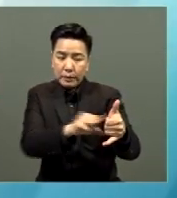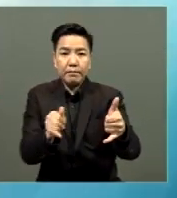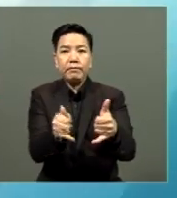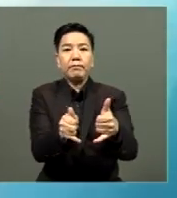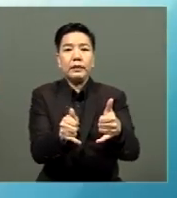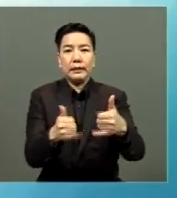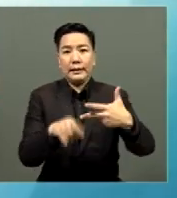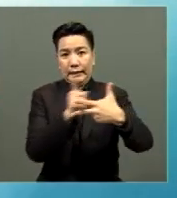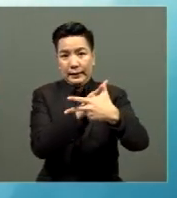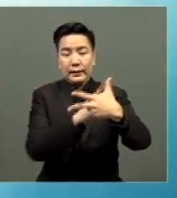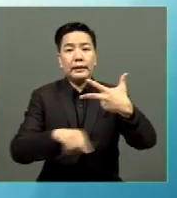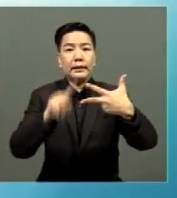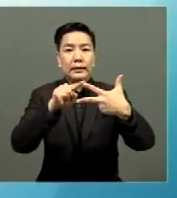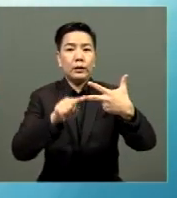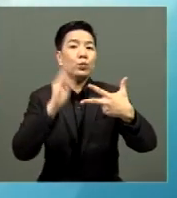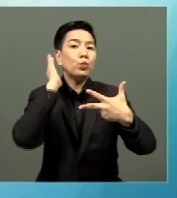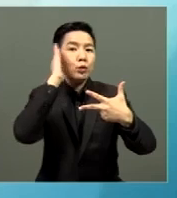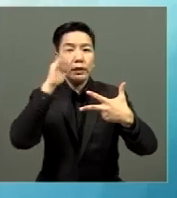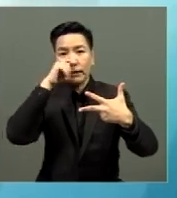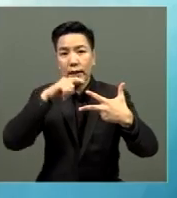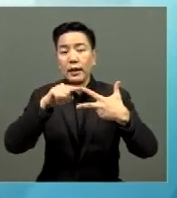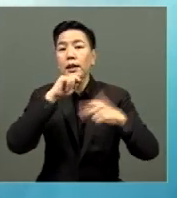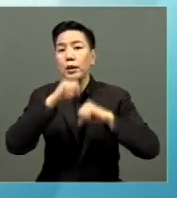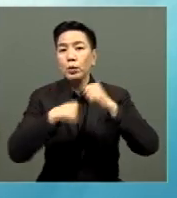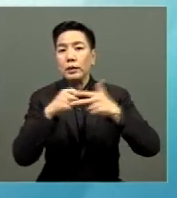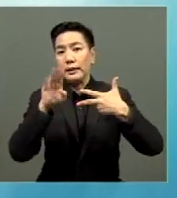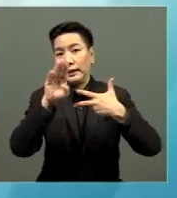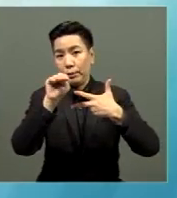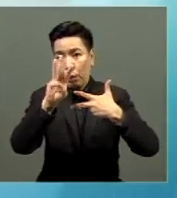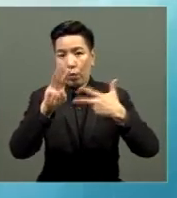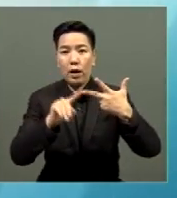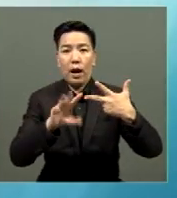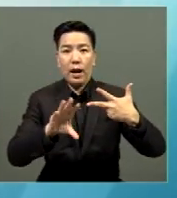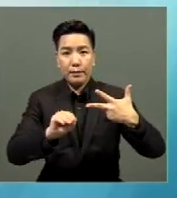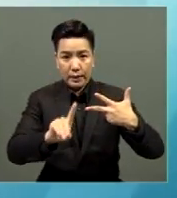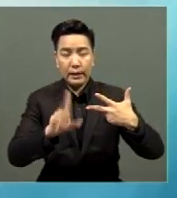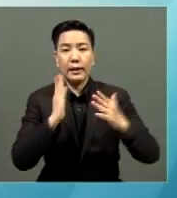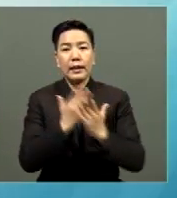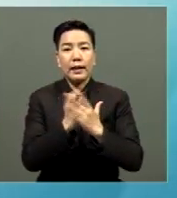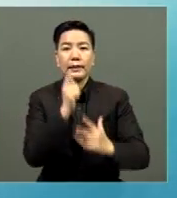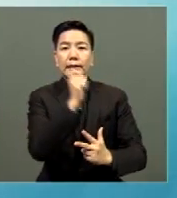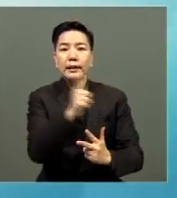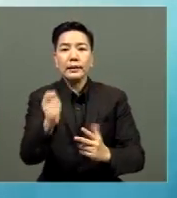เด้งจากการที่เป็นผู้ป่วยสัมผัสกับผู้ป่วยยืนยันที่กลับมาจากมาเลเซียนะครับซึ่งครับคนนั้นไม่มีอาการใดๆอีก2รายครับเป็นผู้ป่วยชายไทยอายุ 46ปีและก็51